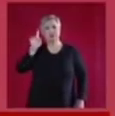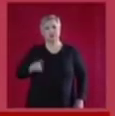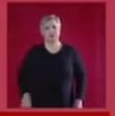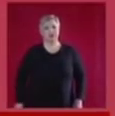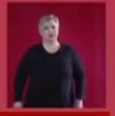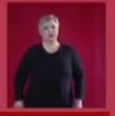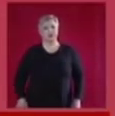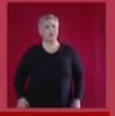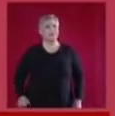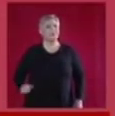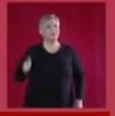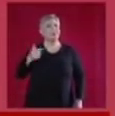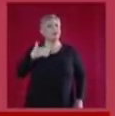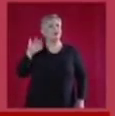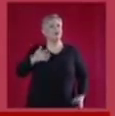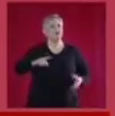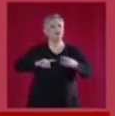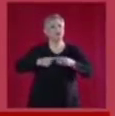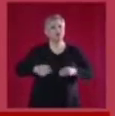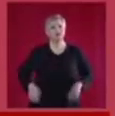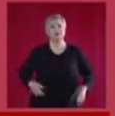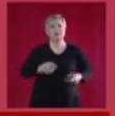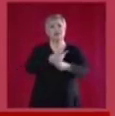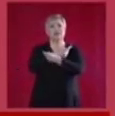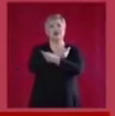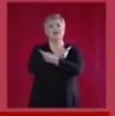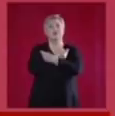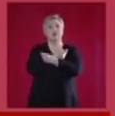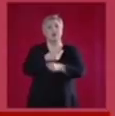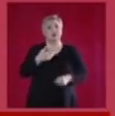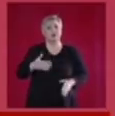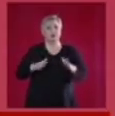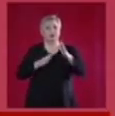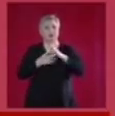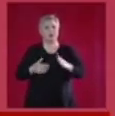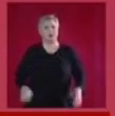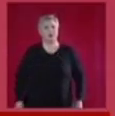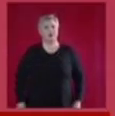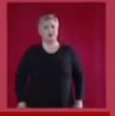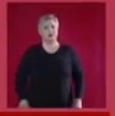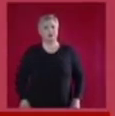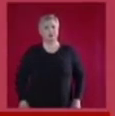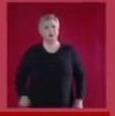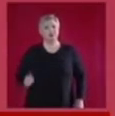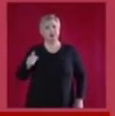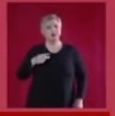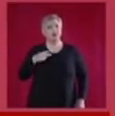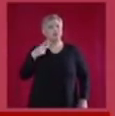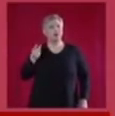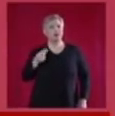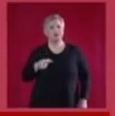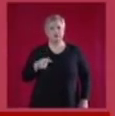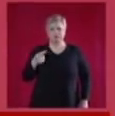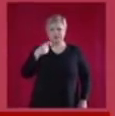orban ή του αυστριακού καγκελάριου του κυρίου κορτ τι διαφορά έχει η πρόταση